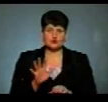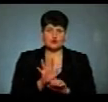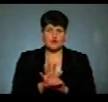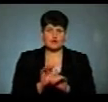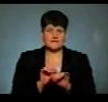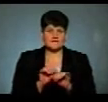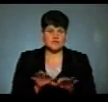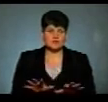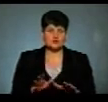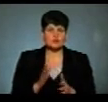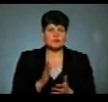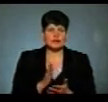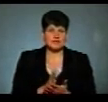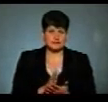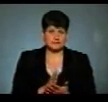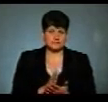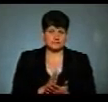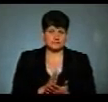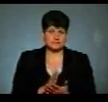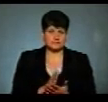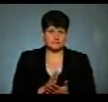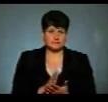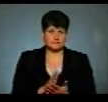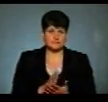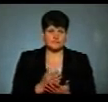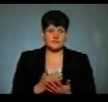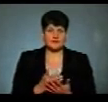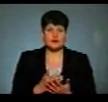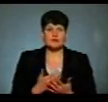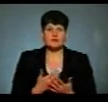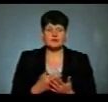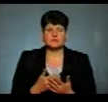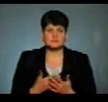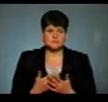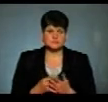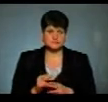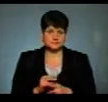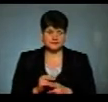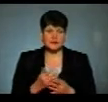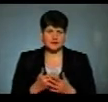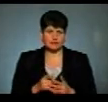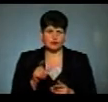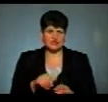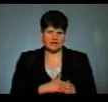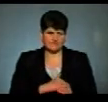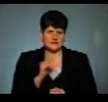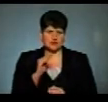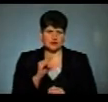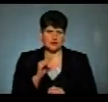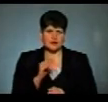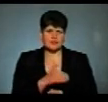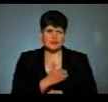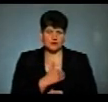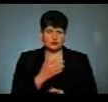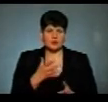з коронавірусом є посимптомне лікування, так зване. Тобто, якщо у людини висока температура, даємо